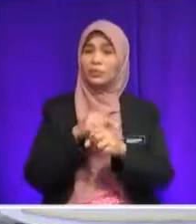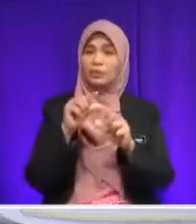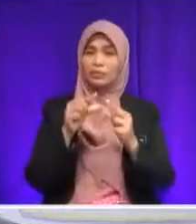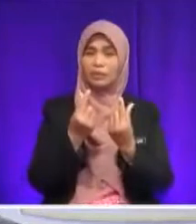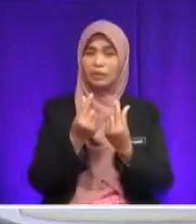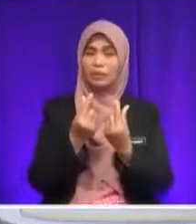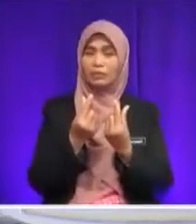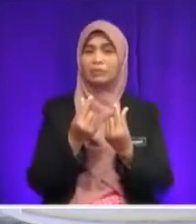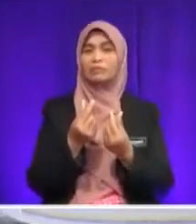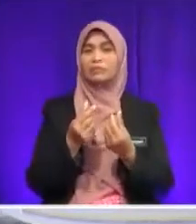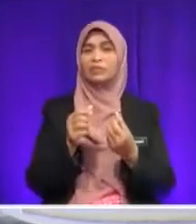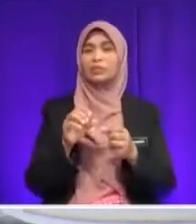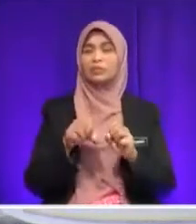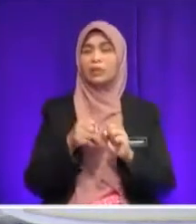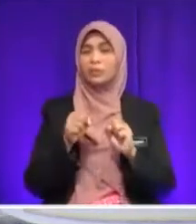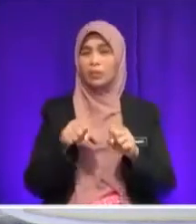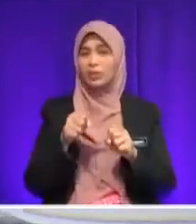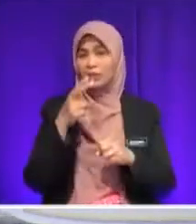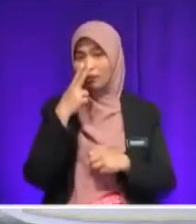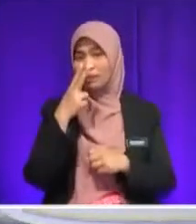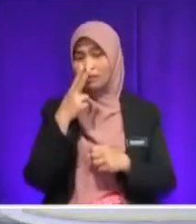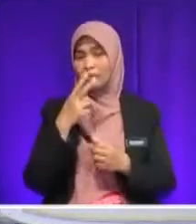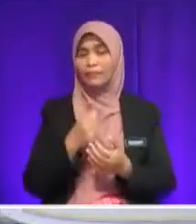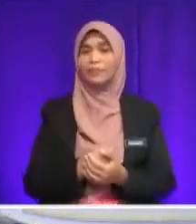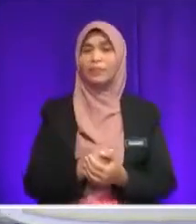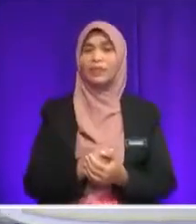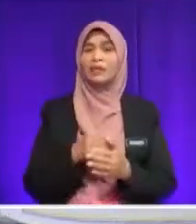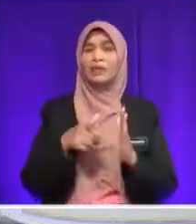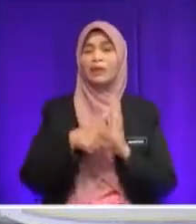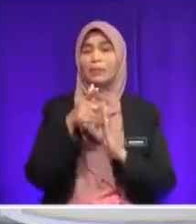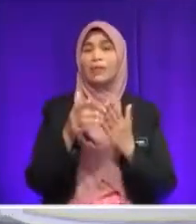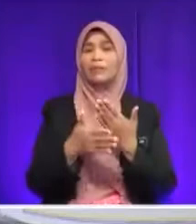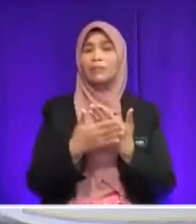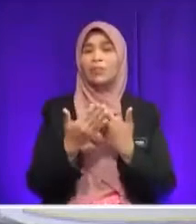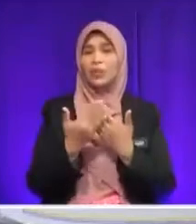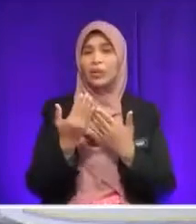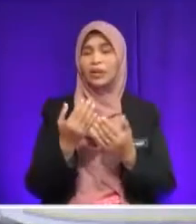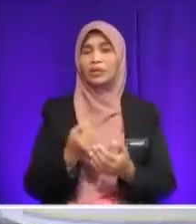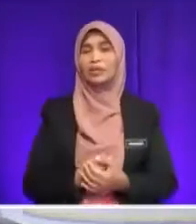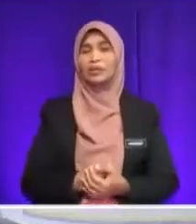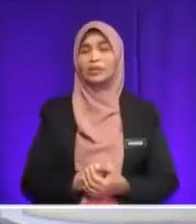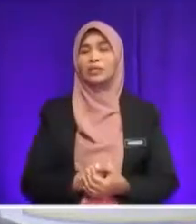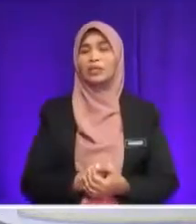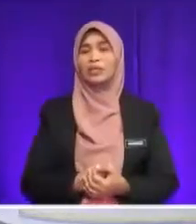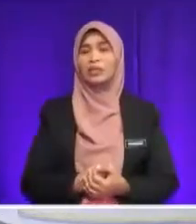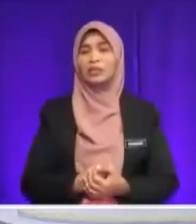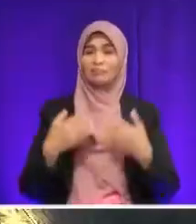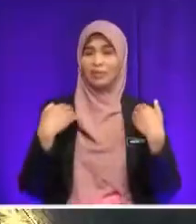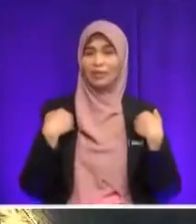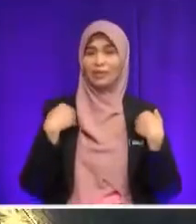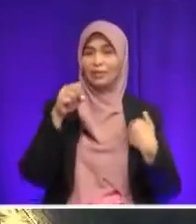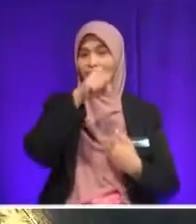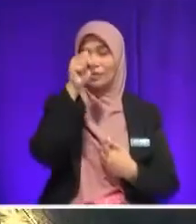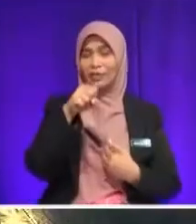jadi beli Alquran pun Pilihlah yang masih mudahkan memang mudah dipakai ah